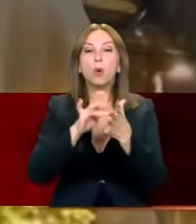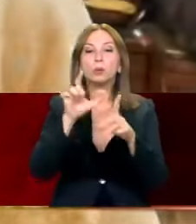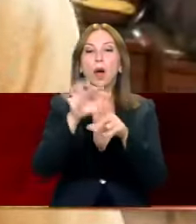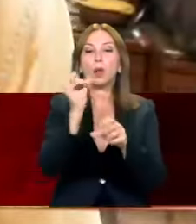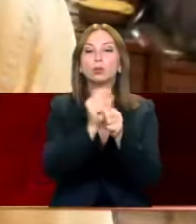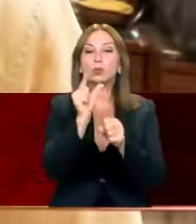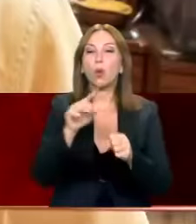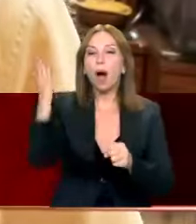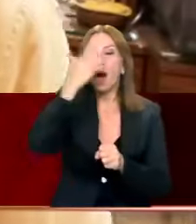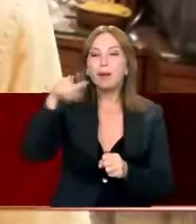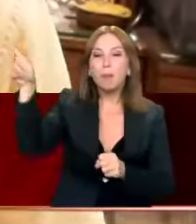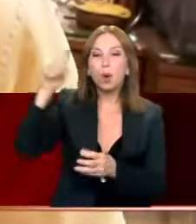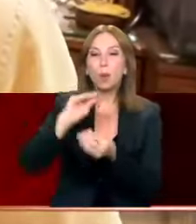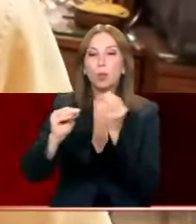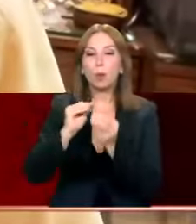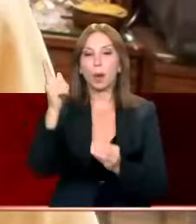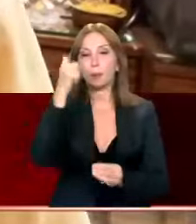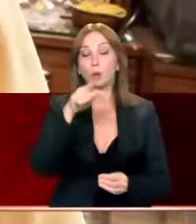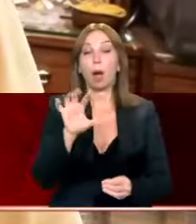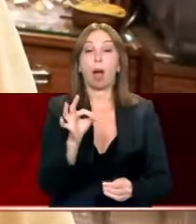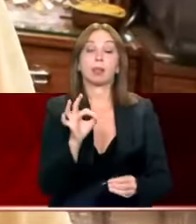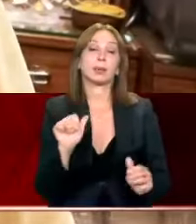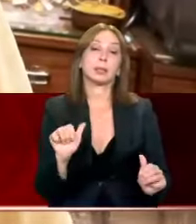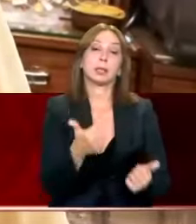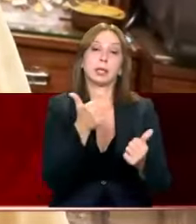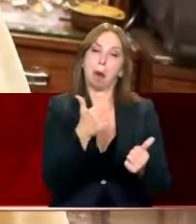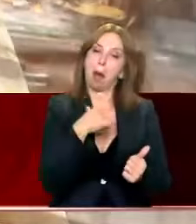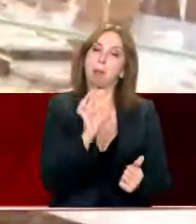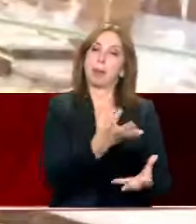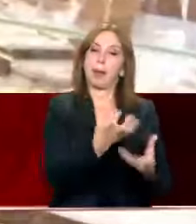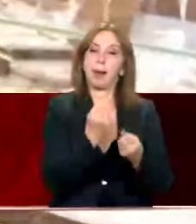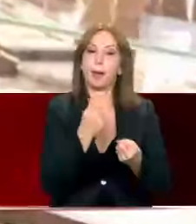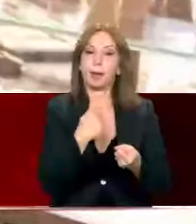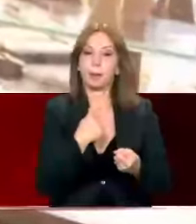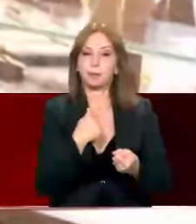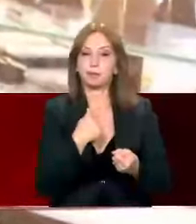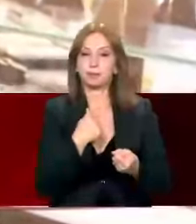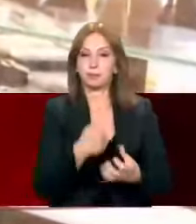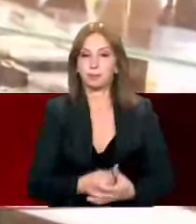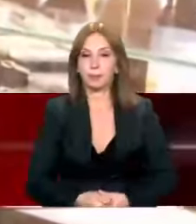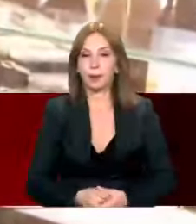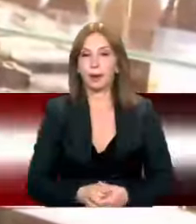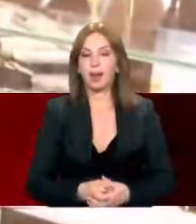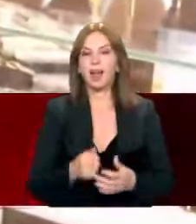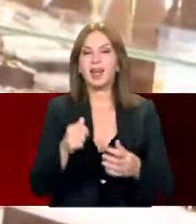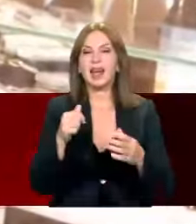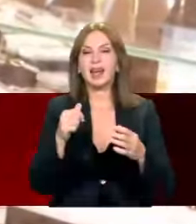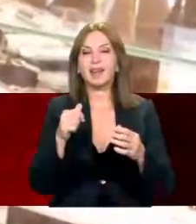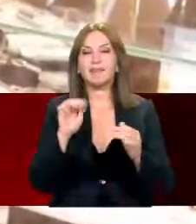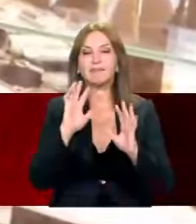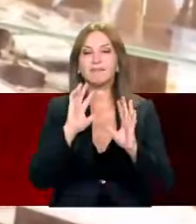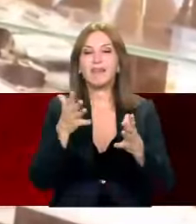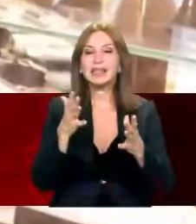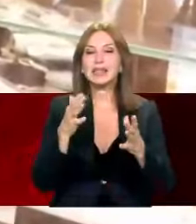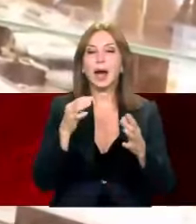gerilim. En güzel sığınacak liman altın olduğu için ona gidiyoruz yani. Fazla kaybolmuyor herhalde bunlardan. Onun için tam